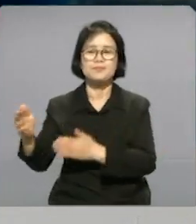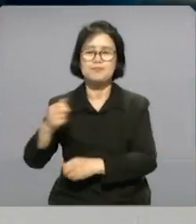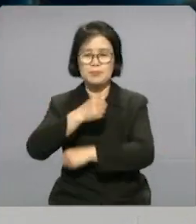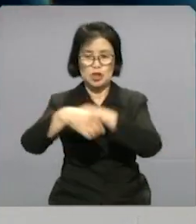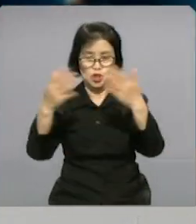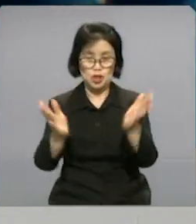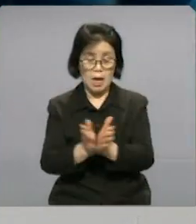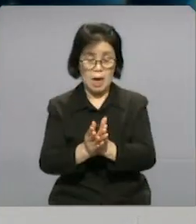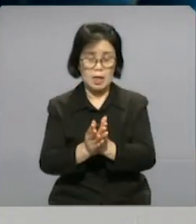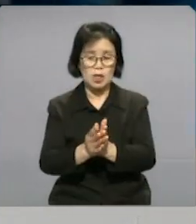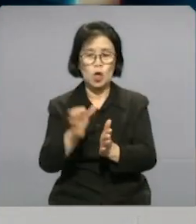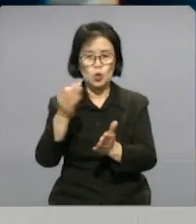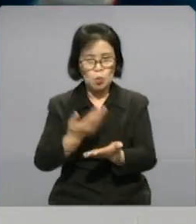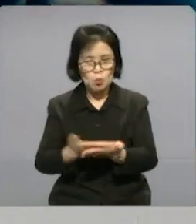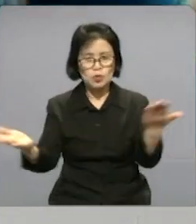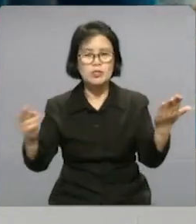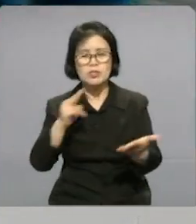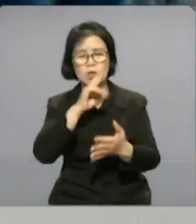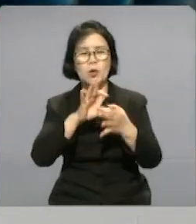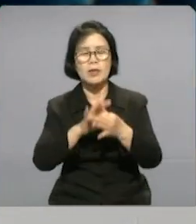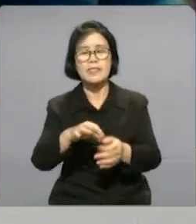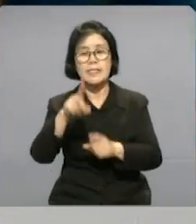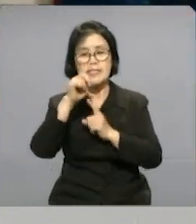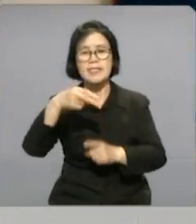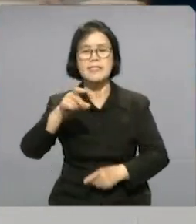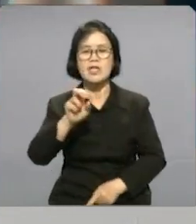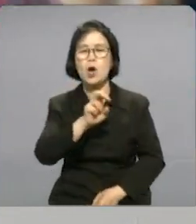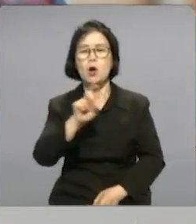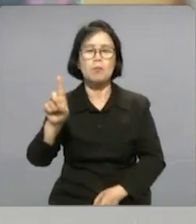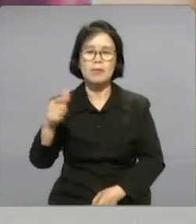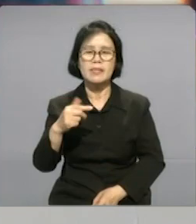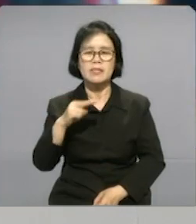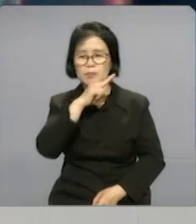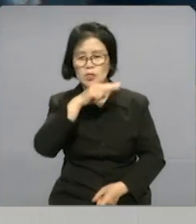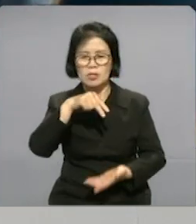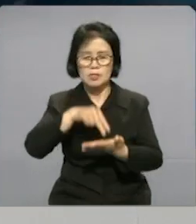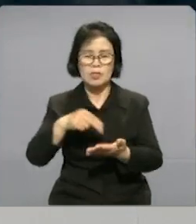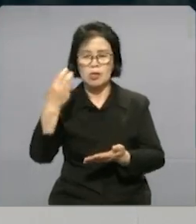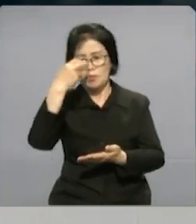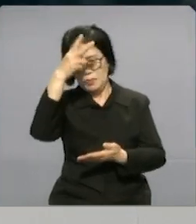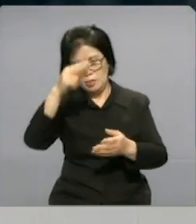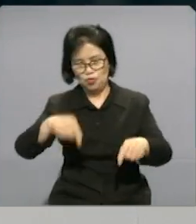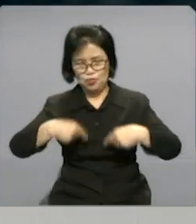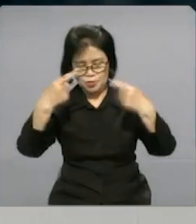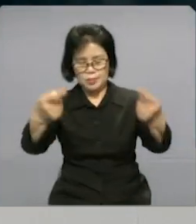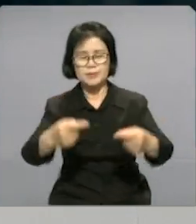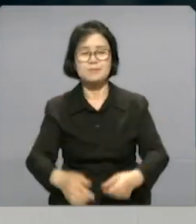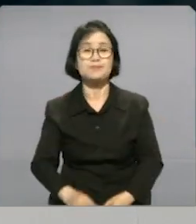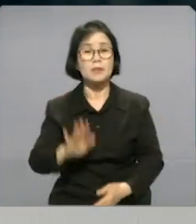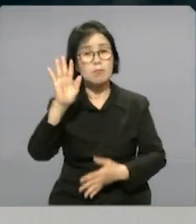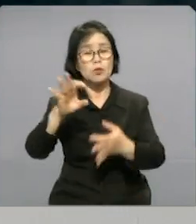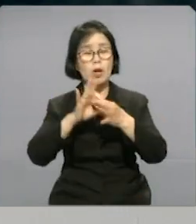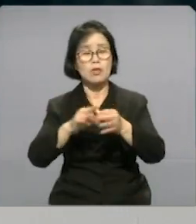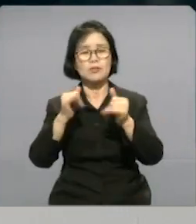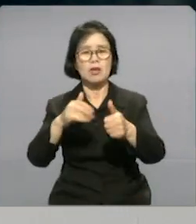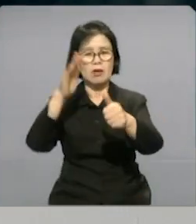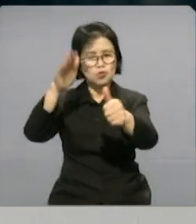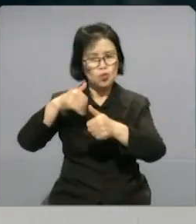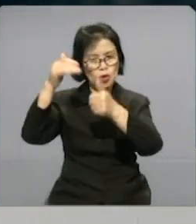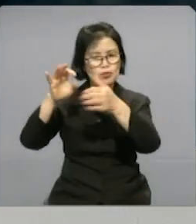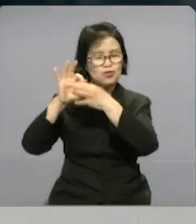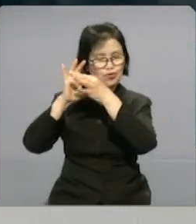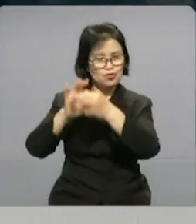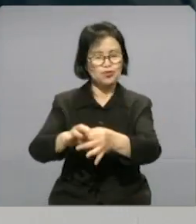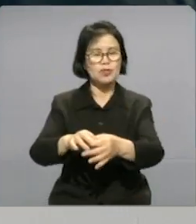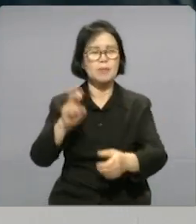민주당 전당대회 돈봉투 의혹 관련 이성만 의원이 피의자 신분으로 검찰에 출석했습니다. 앞으로 관련자 소환이 줄줄이 이어질